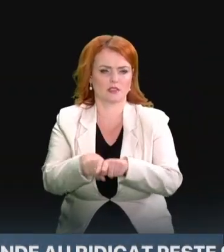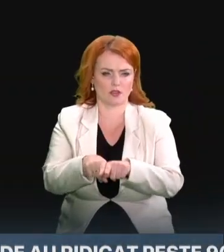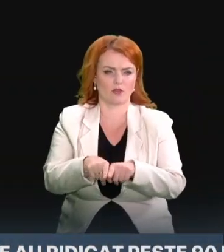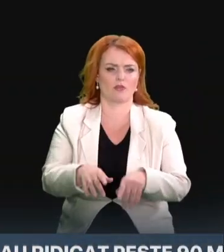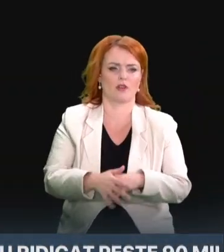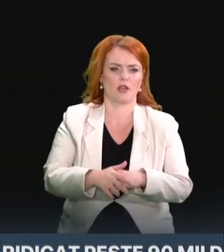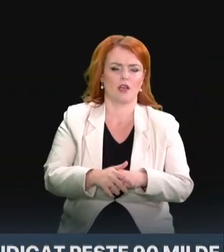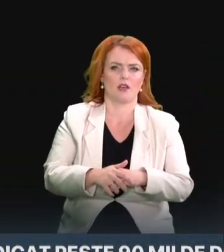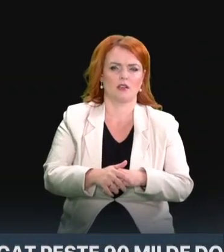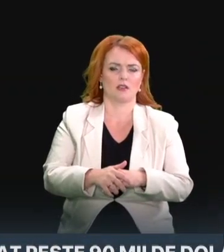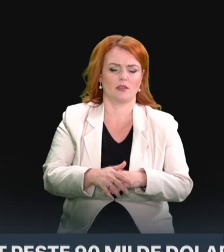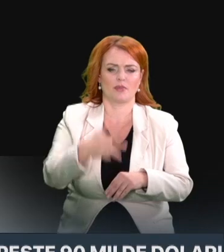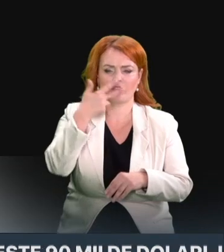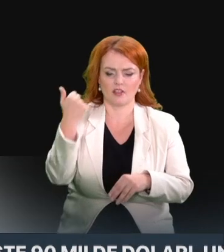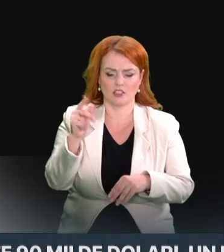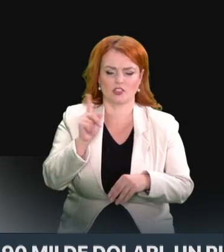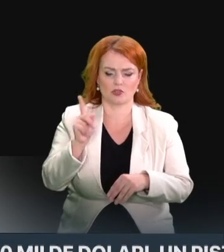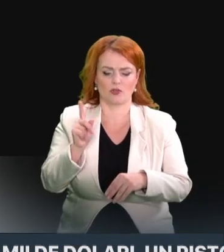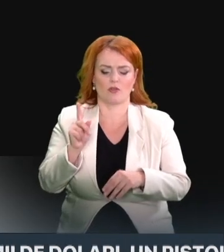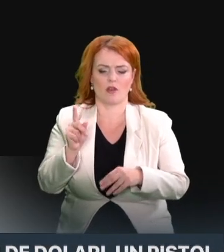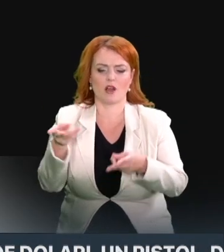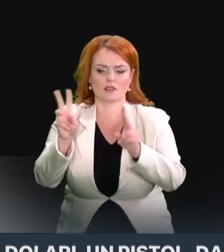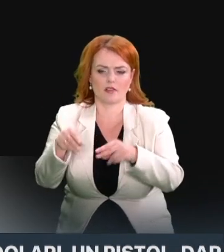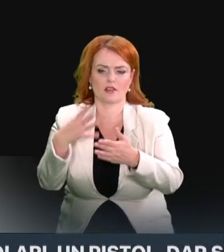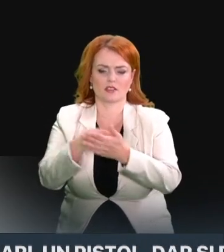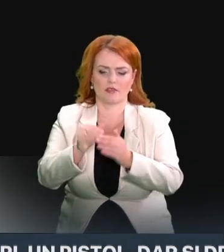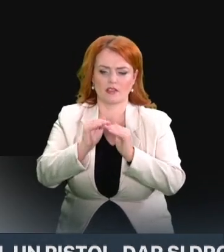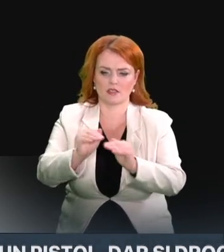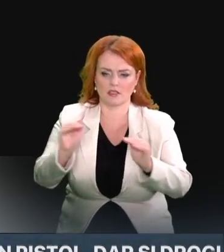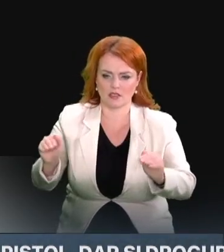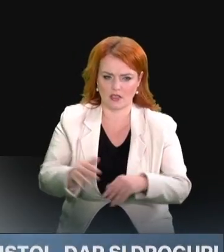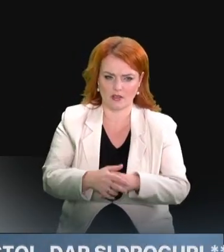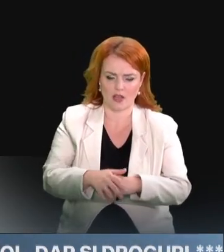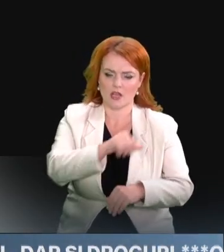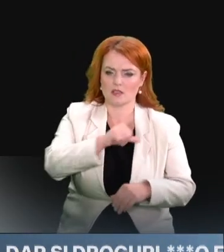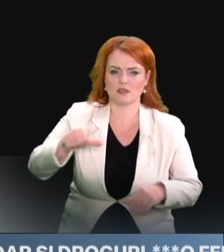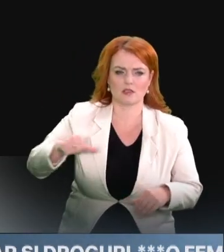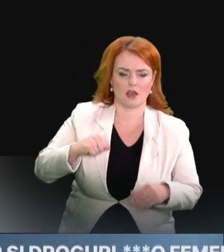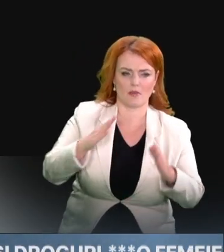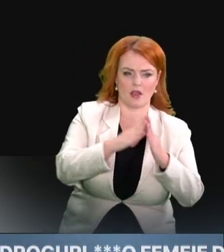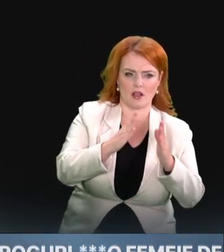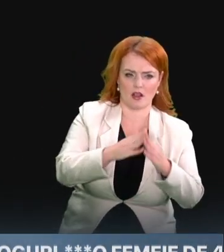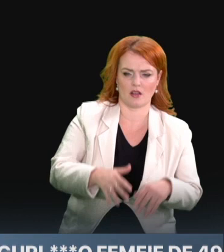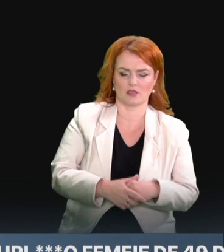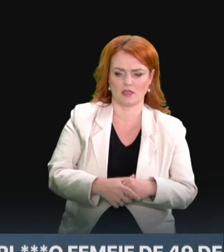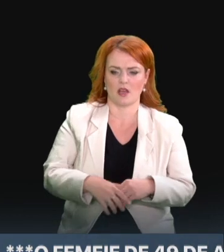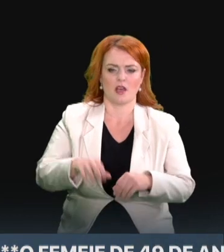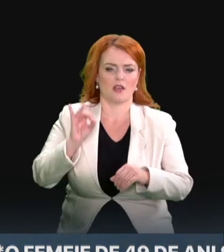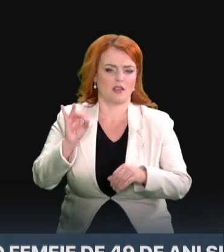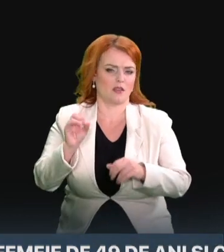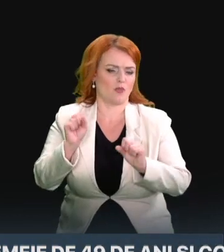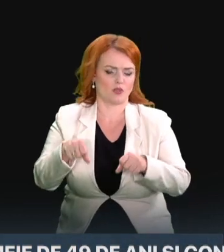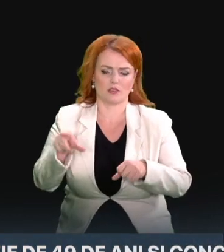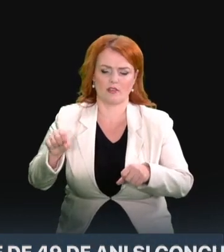supraveghere copiii mici, de a-i trimite la grădiniță, la școală, la rude, fără însoțire. Fiindcând în statele dezvoltate, adică copiii sunt